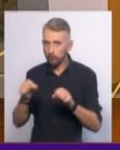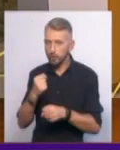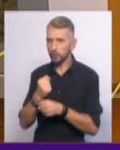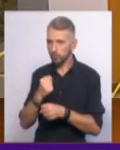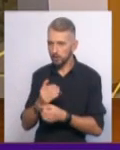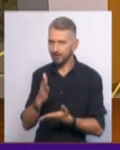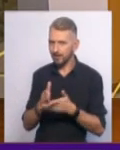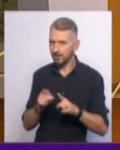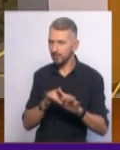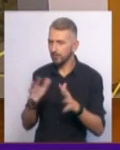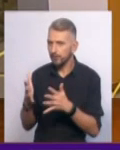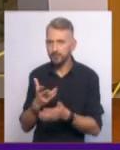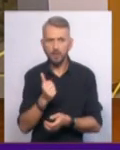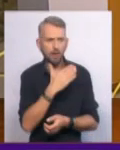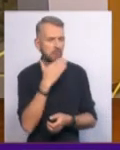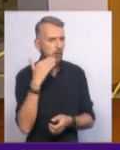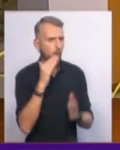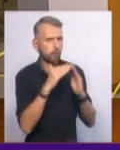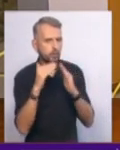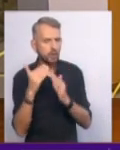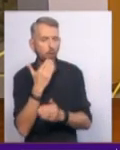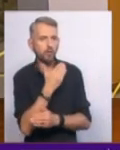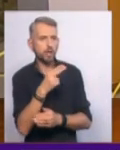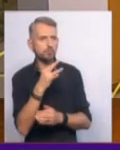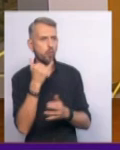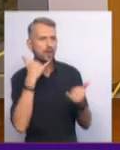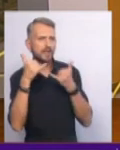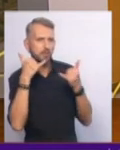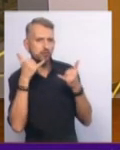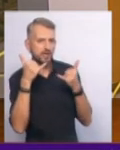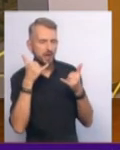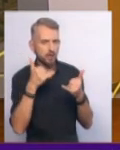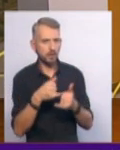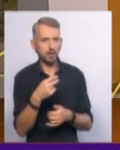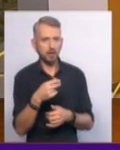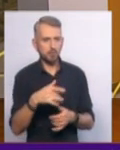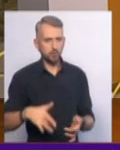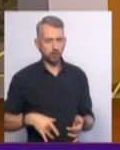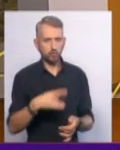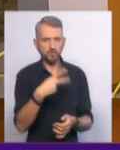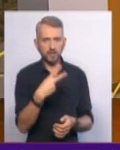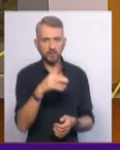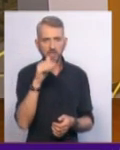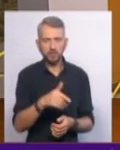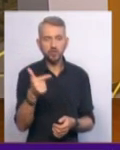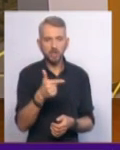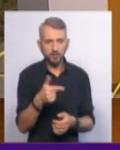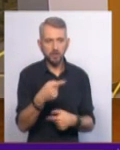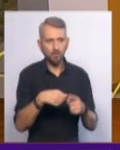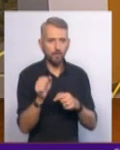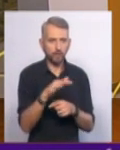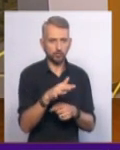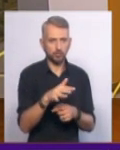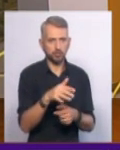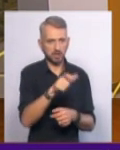такі прецеденти, коли повертають. По багатьох будинках, от останнє по диспетчеризації по Печерському району, 22 тисячі гривень повернуто на рахунки киян.